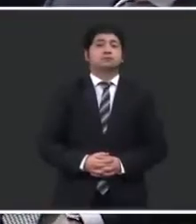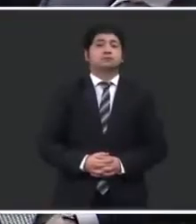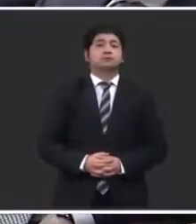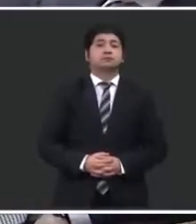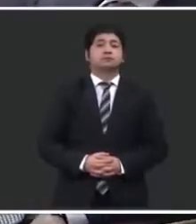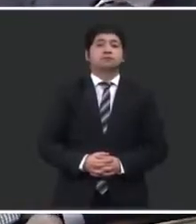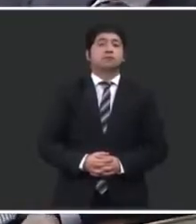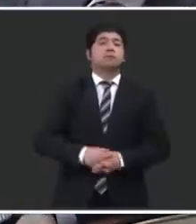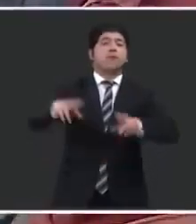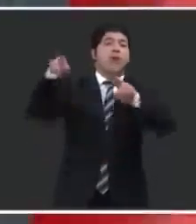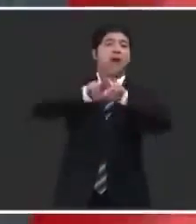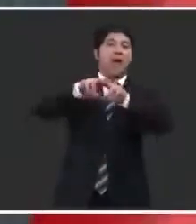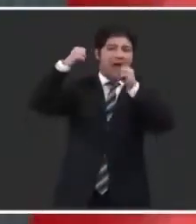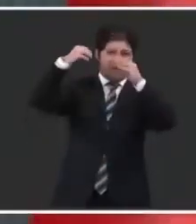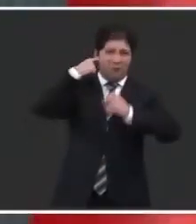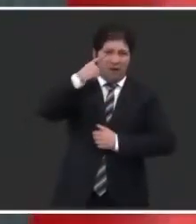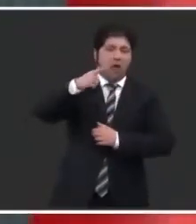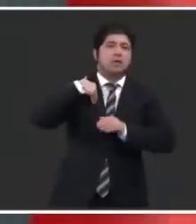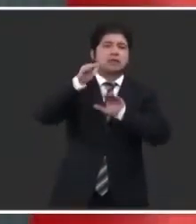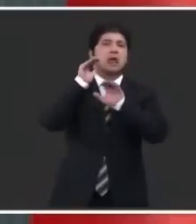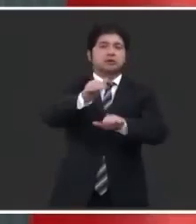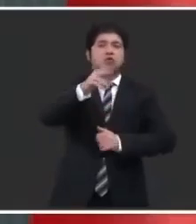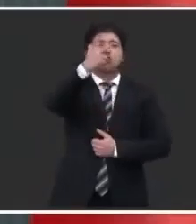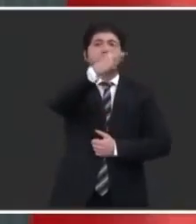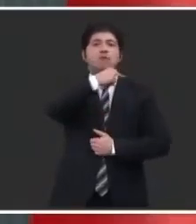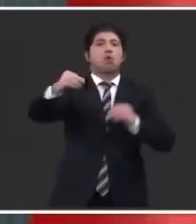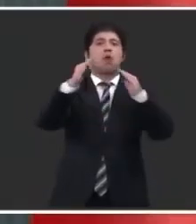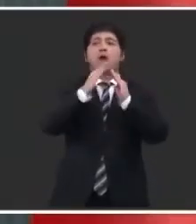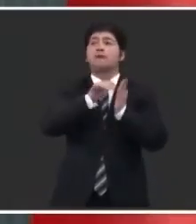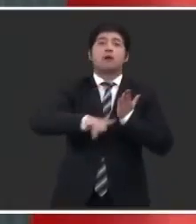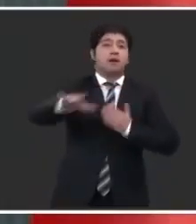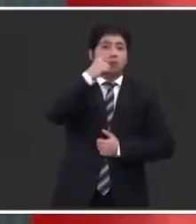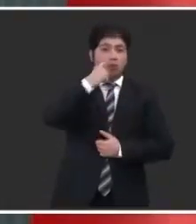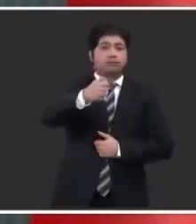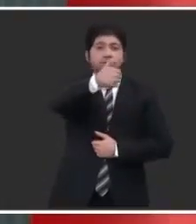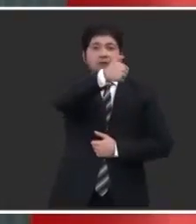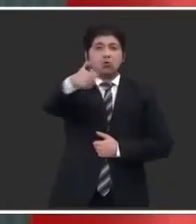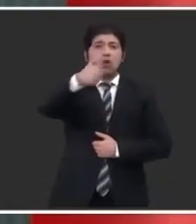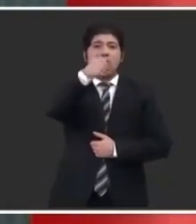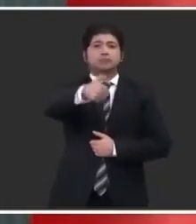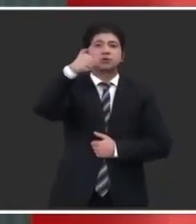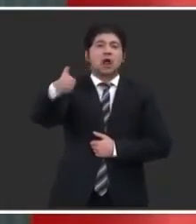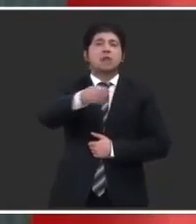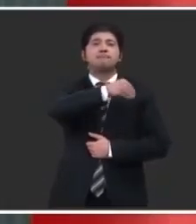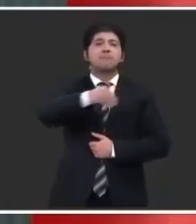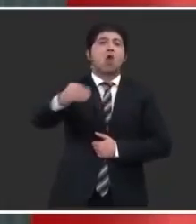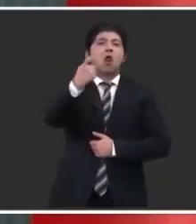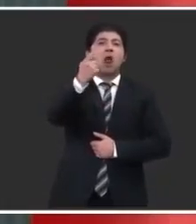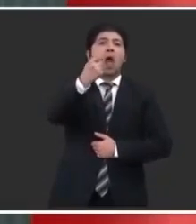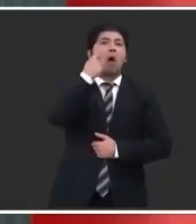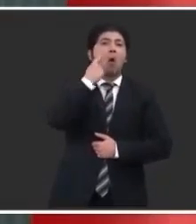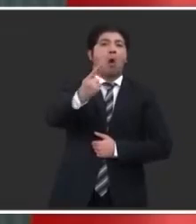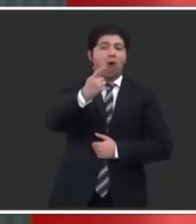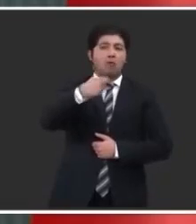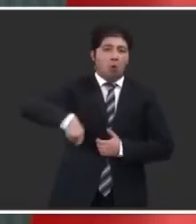elektrik desteğinden yararlanan 3 milyon hanenin 666 milyon lira tutarındaki